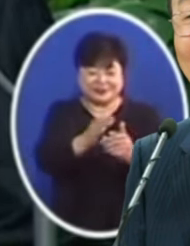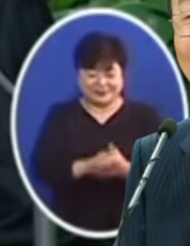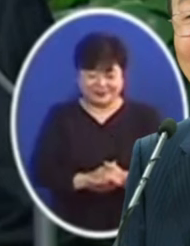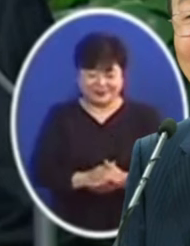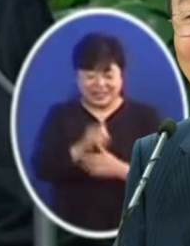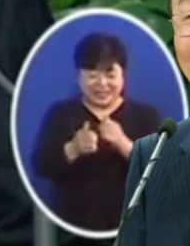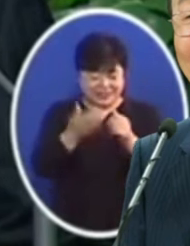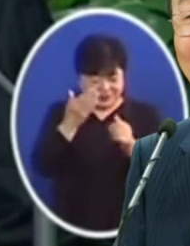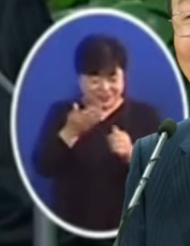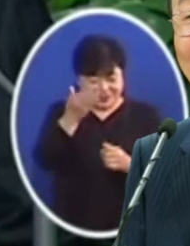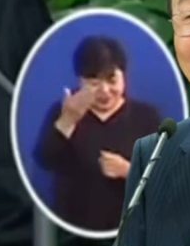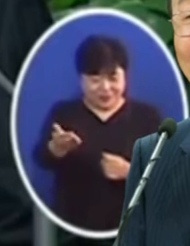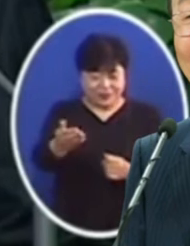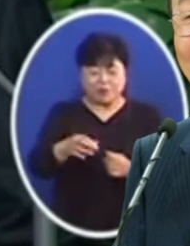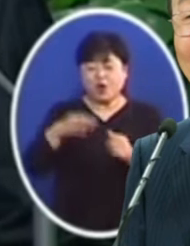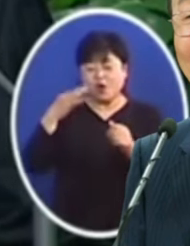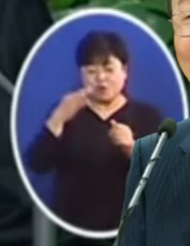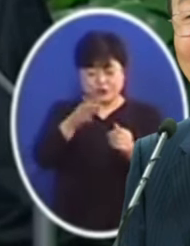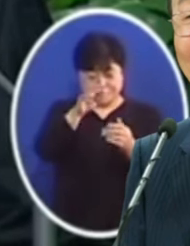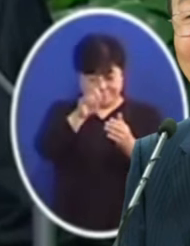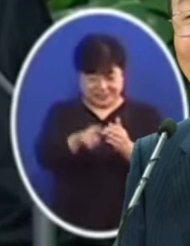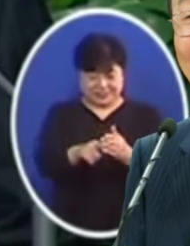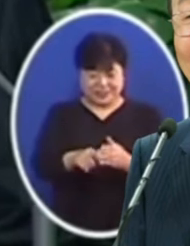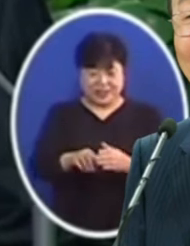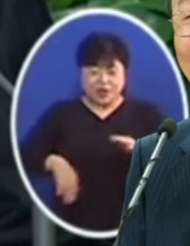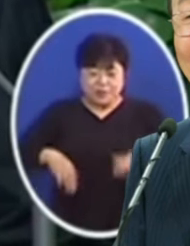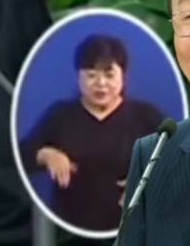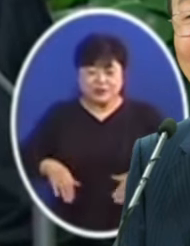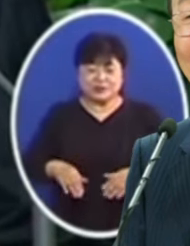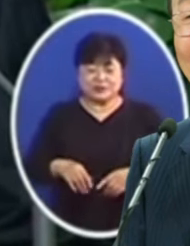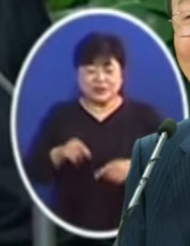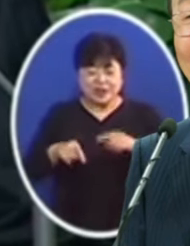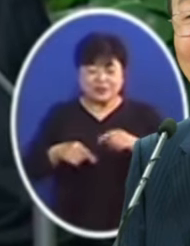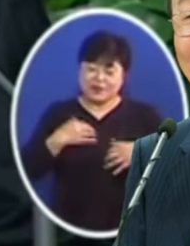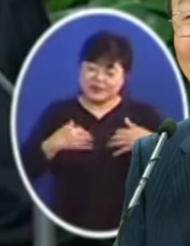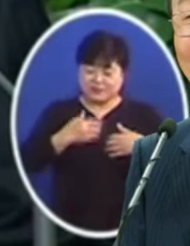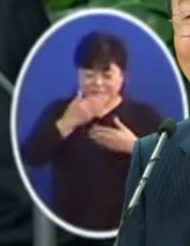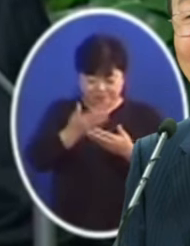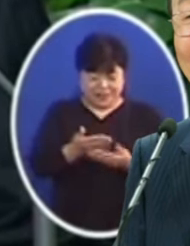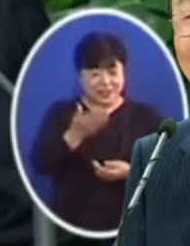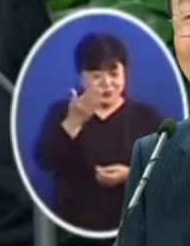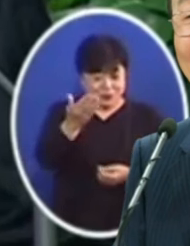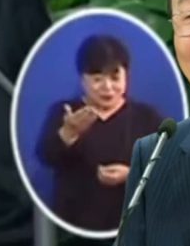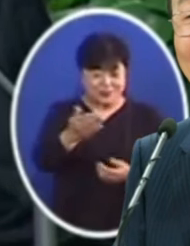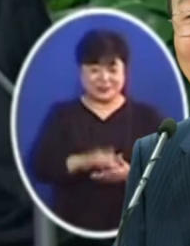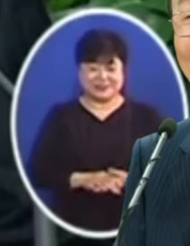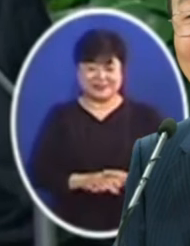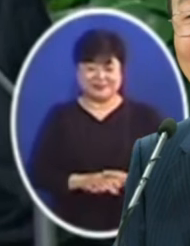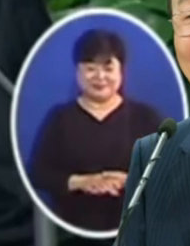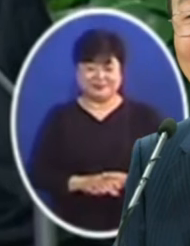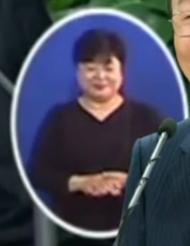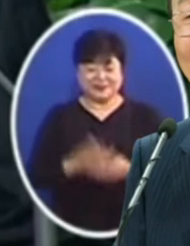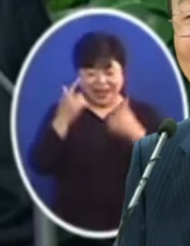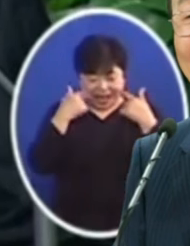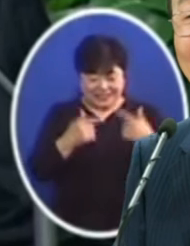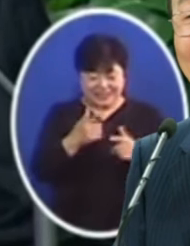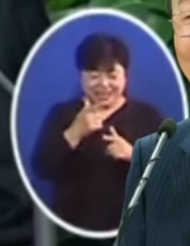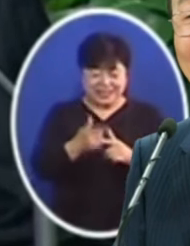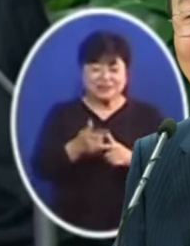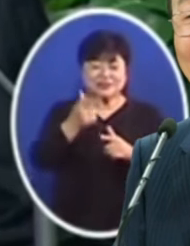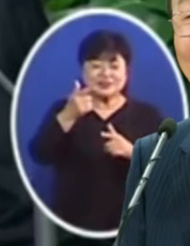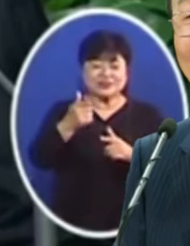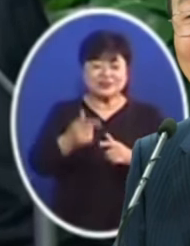그러므로 하나님께서 여러분을 부르실 때 빈손 들고 나가도 기쁘게 받아주신 것입니다. 언니나 저는